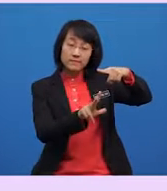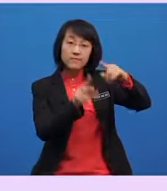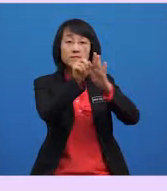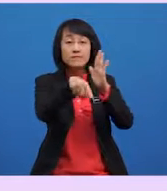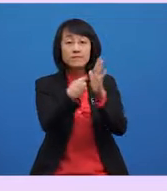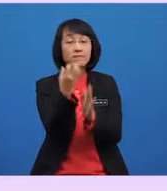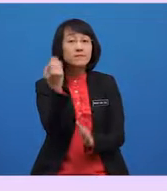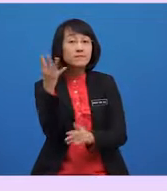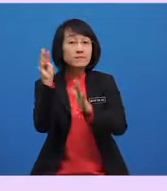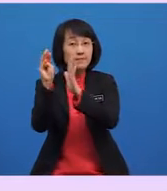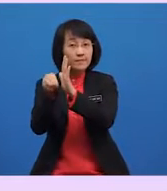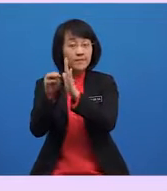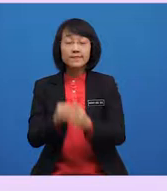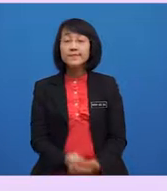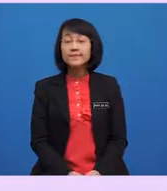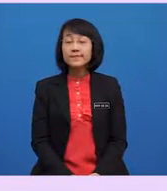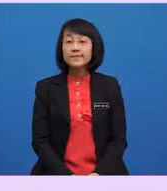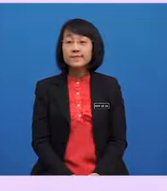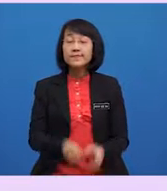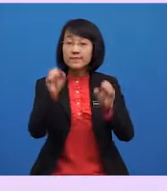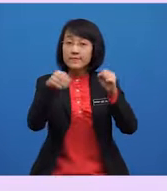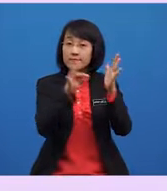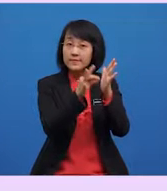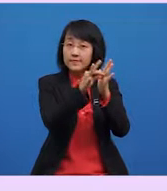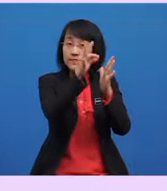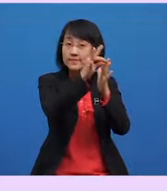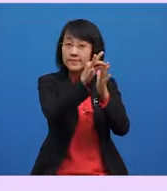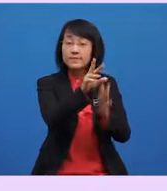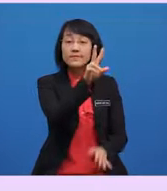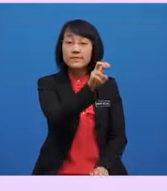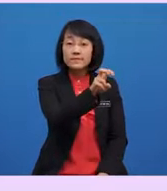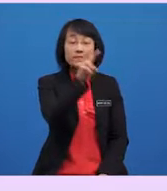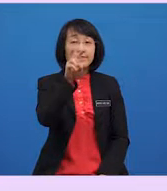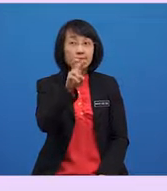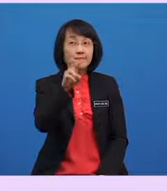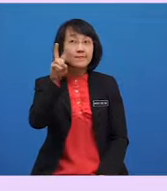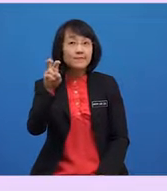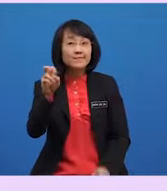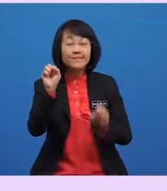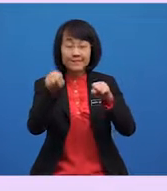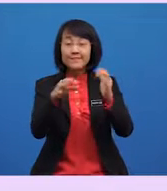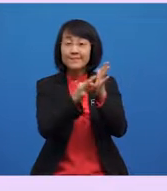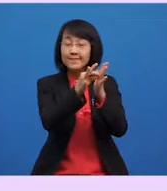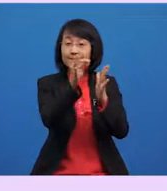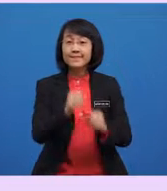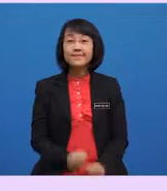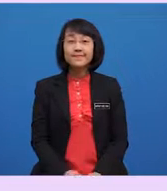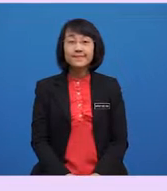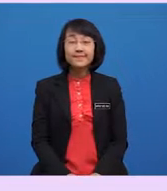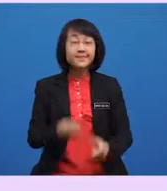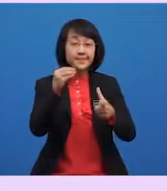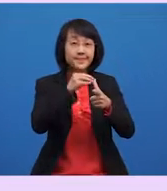minit? Kamu boleh mengira secara 20-20 pada garis nombor